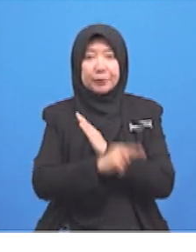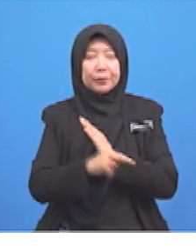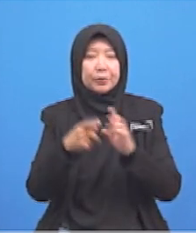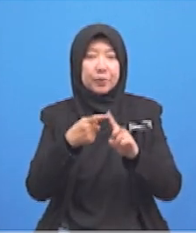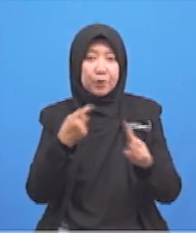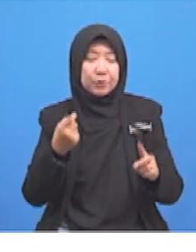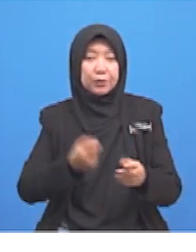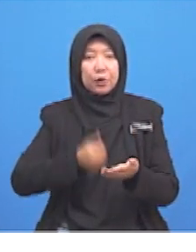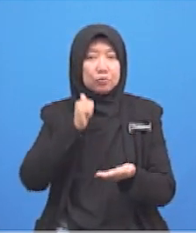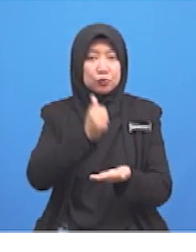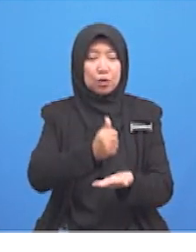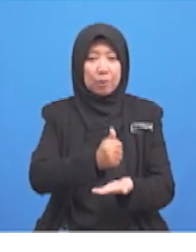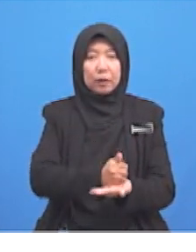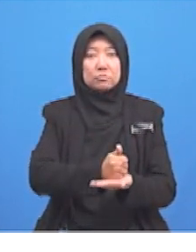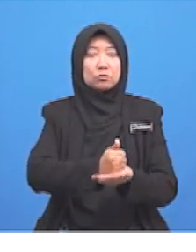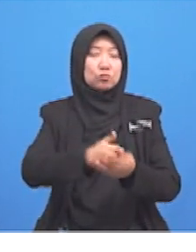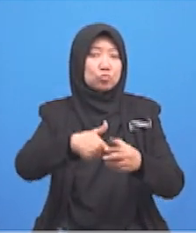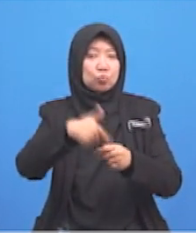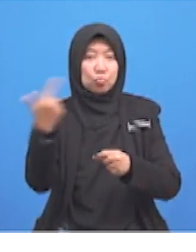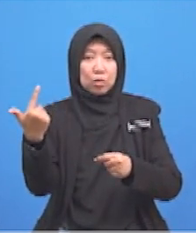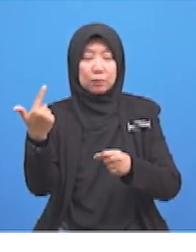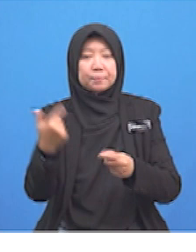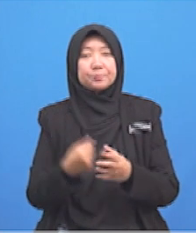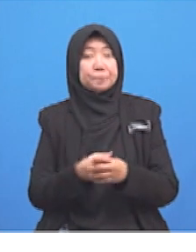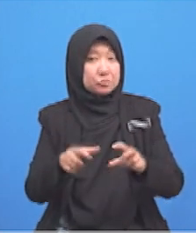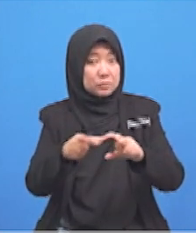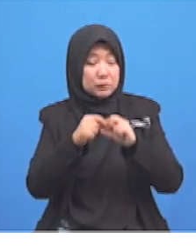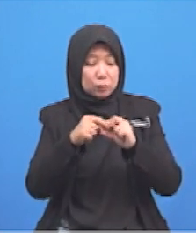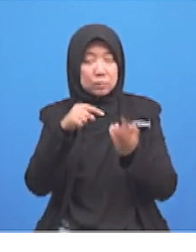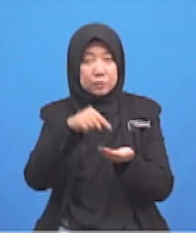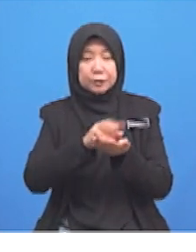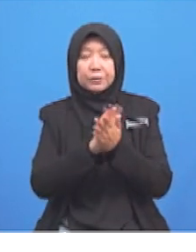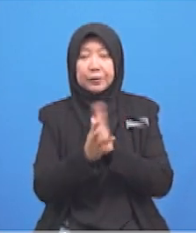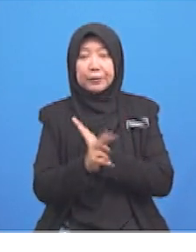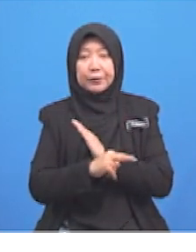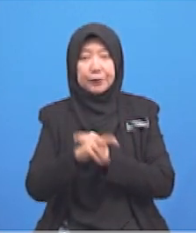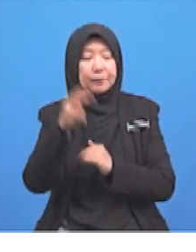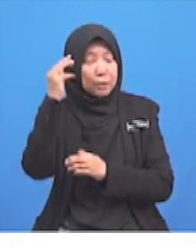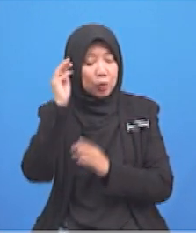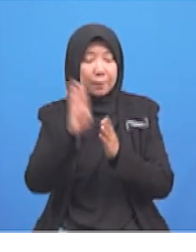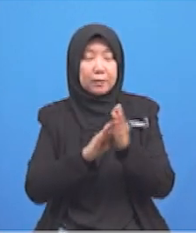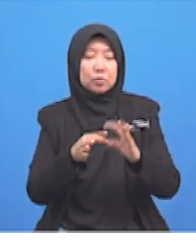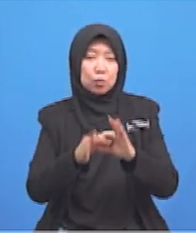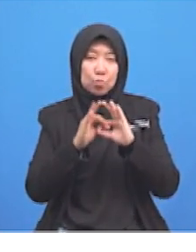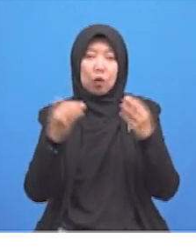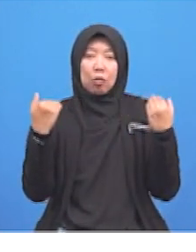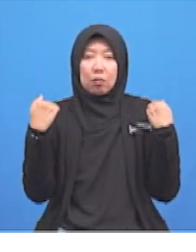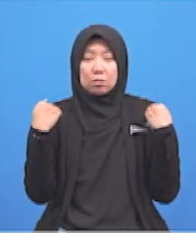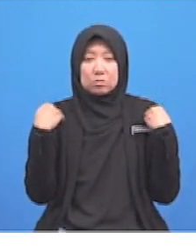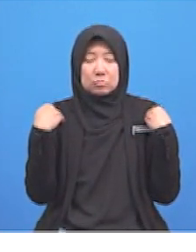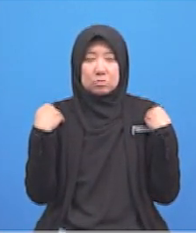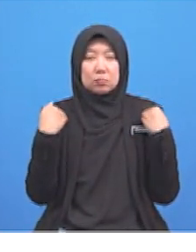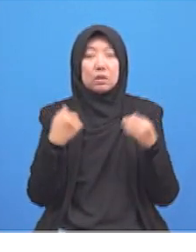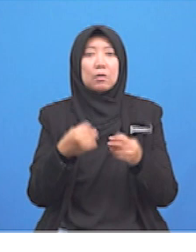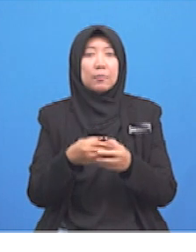luar. Penggabungan ini membolehkan negeri-negeri Melayu Bersekutu mempunyai pasukan